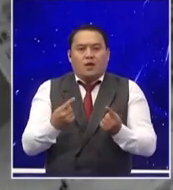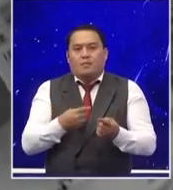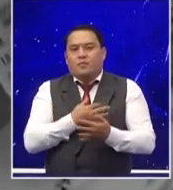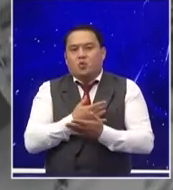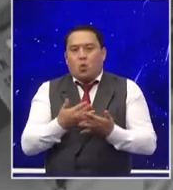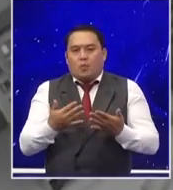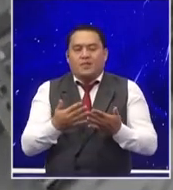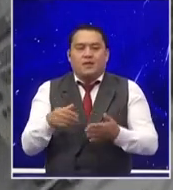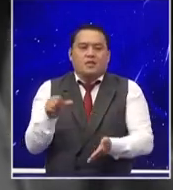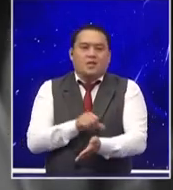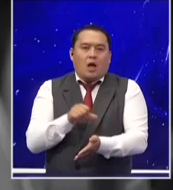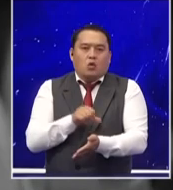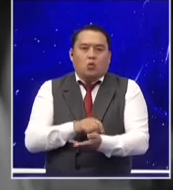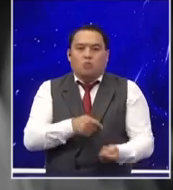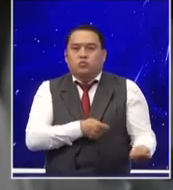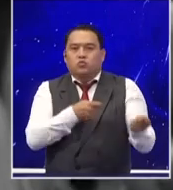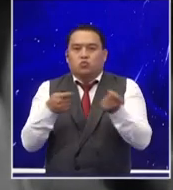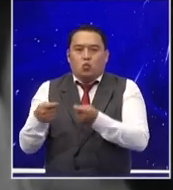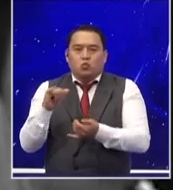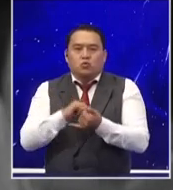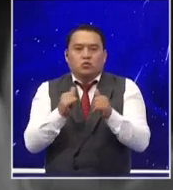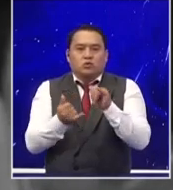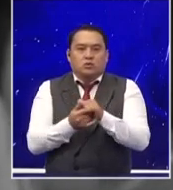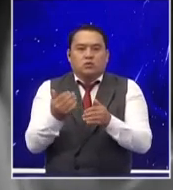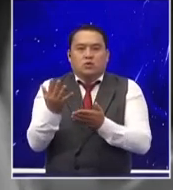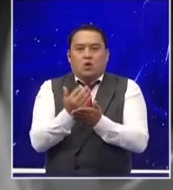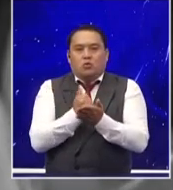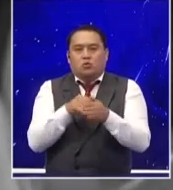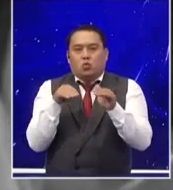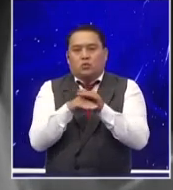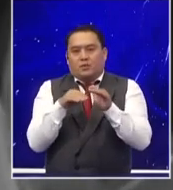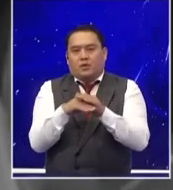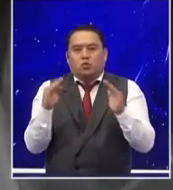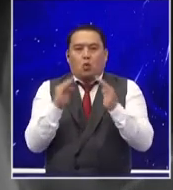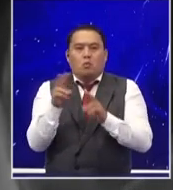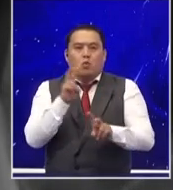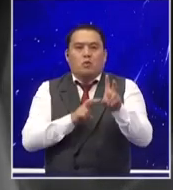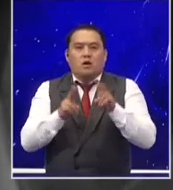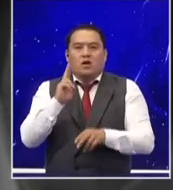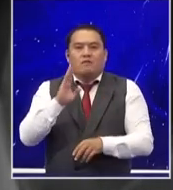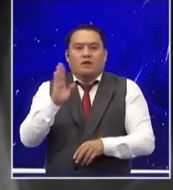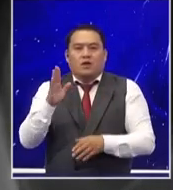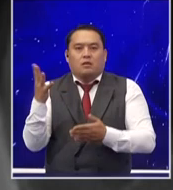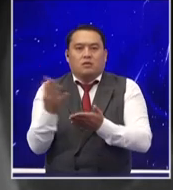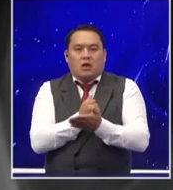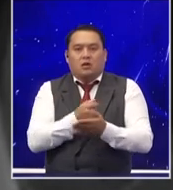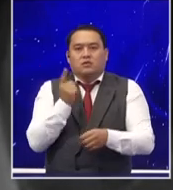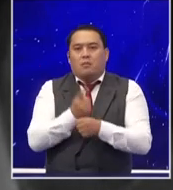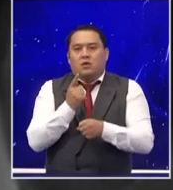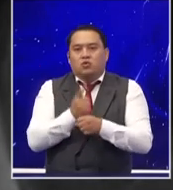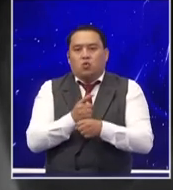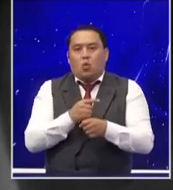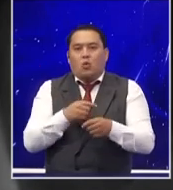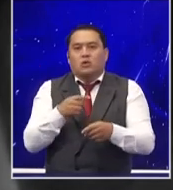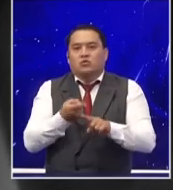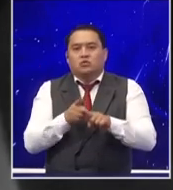наркотическое средство он перевез мы с нами на горски незаконно хранила у себя дома при обыске квартиры полицейские обнаружили запрещенные к обороту